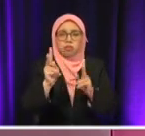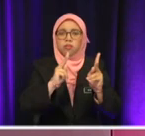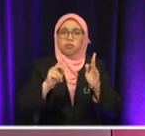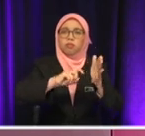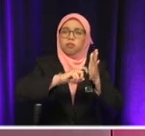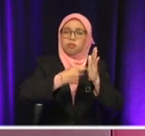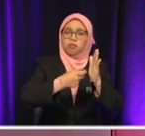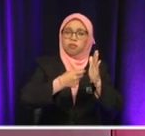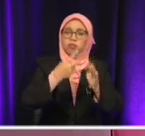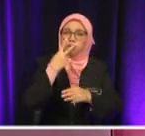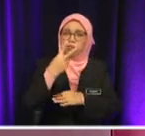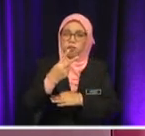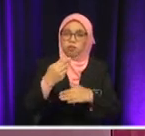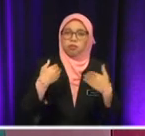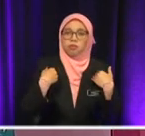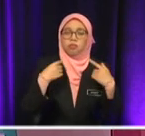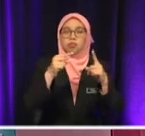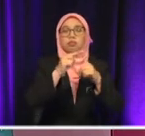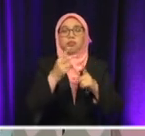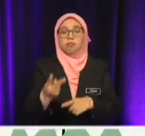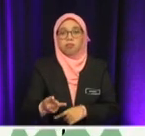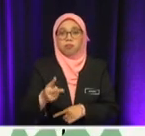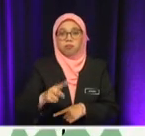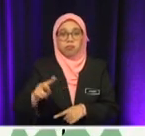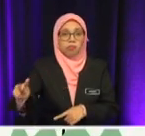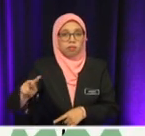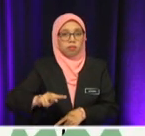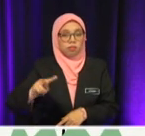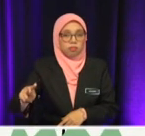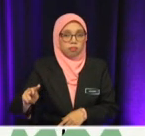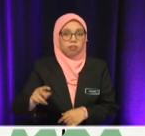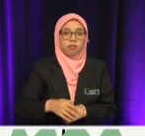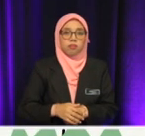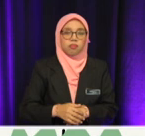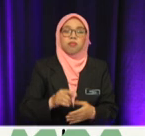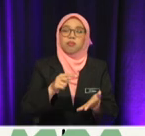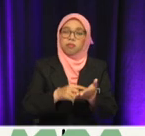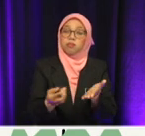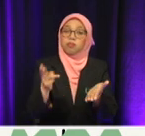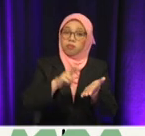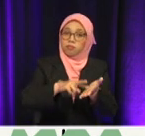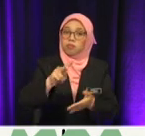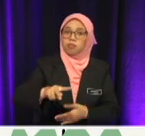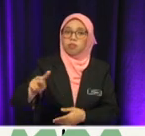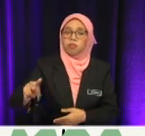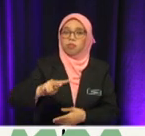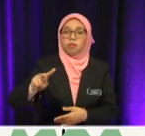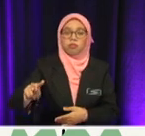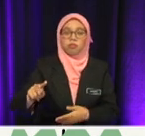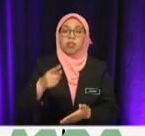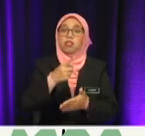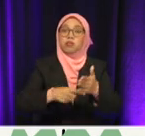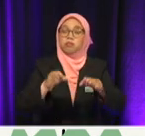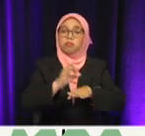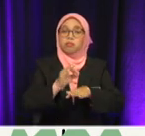perkataan kanak-kanak kat sini. Jadi cikgu yakin ini ialah rekod kanak-kanak. Dan apa fungsi rekod kanak-kanak? Ialah untuk